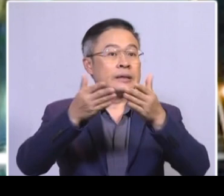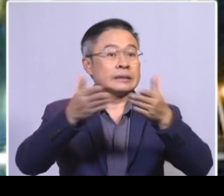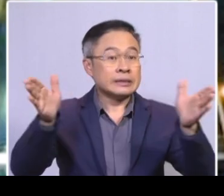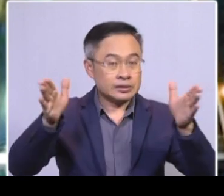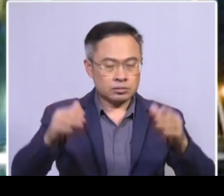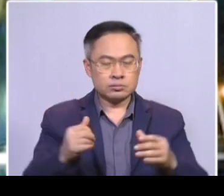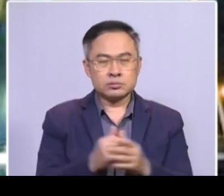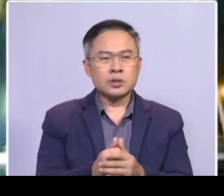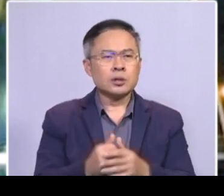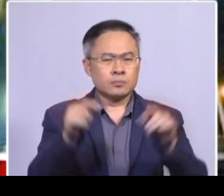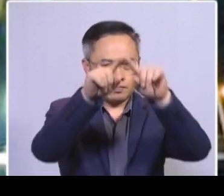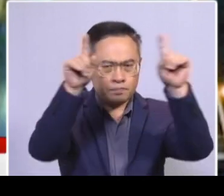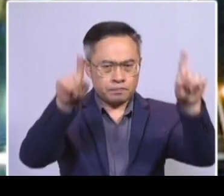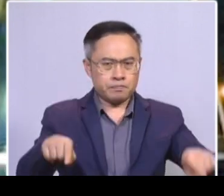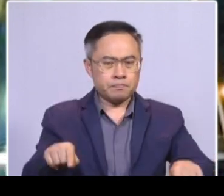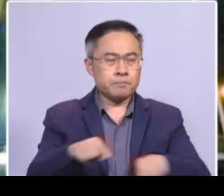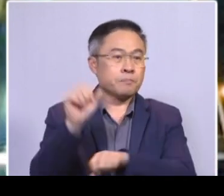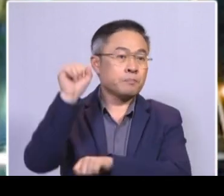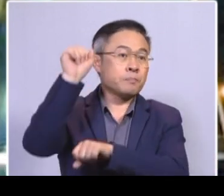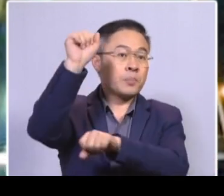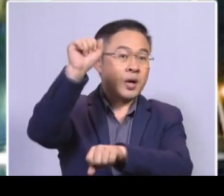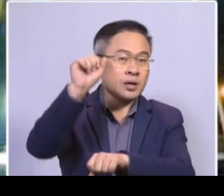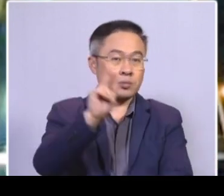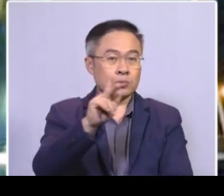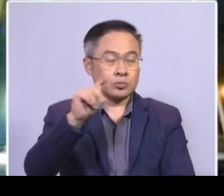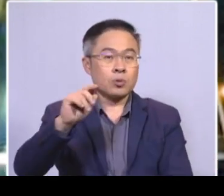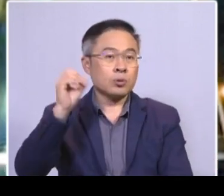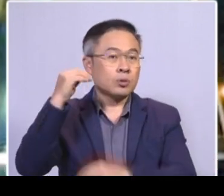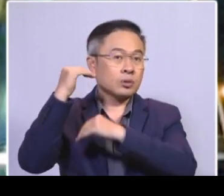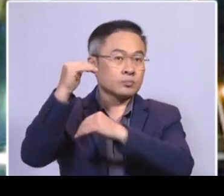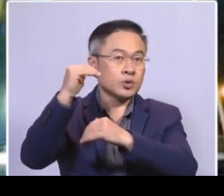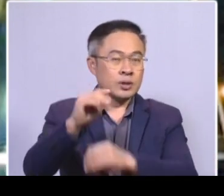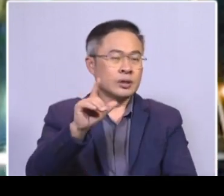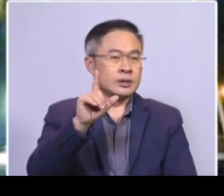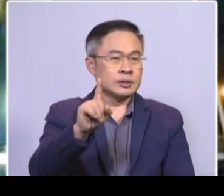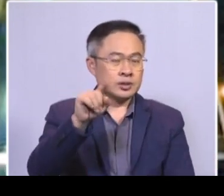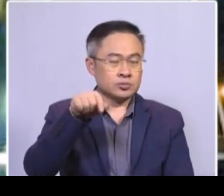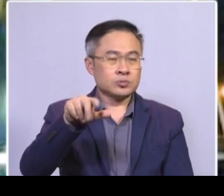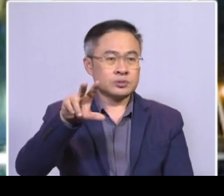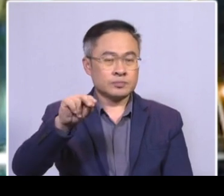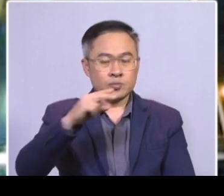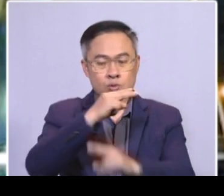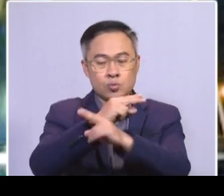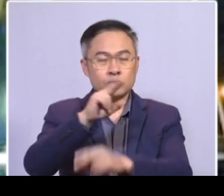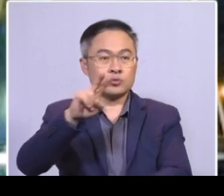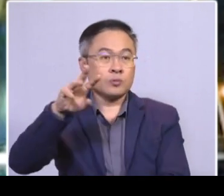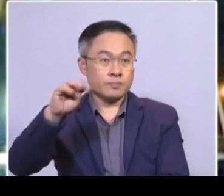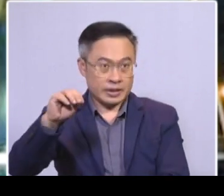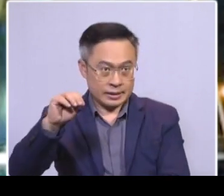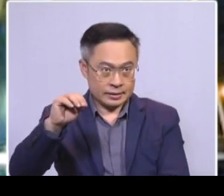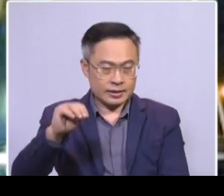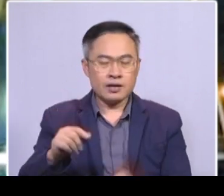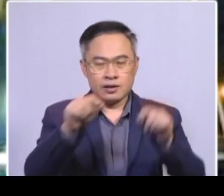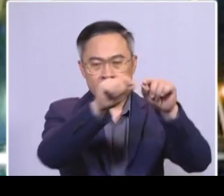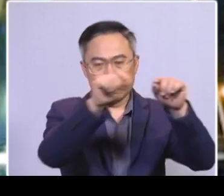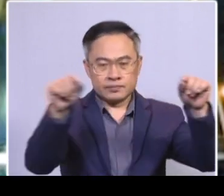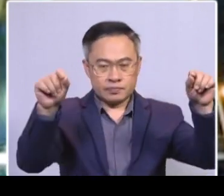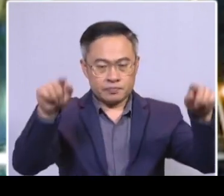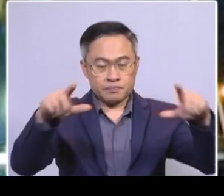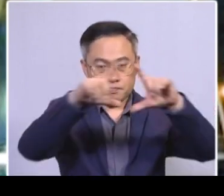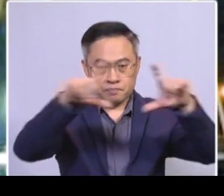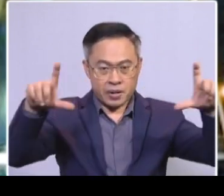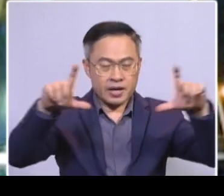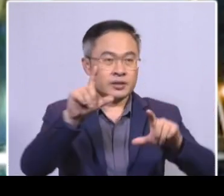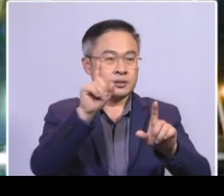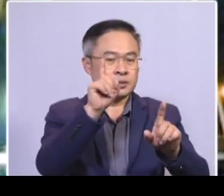ำหนดขนาดป้ายหาเสียงสุดเนี่ยใหญ่สุดก็คือ1เมตร30เซนติเมตรคูณ2เมตร45เซนติเมตรแล้ว